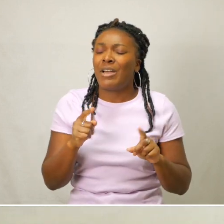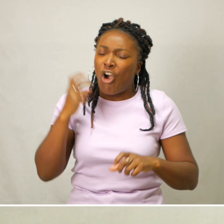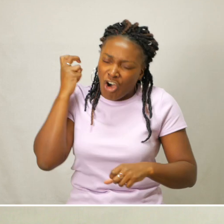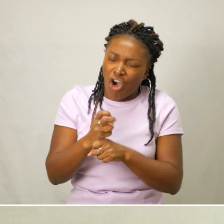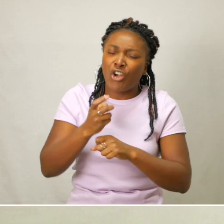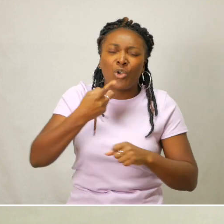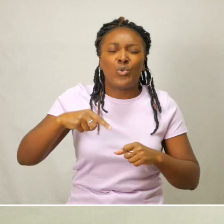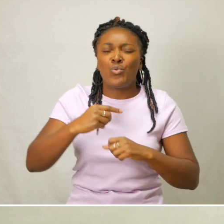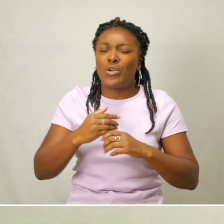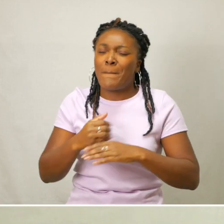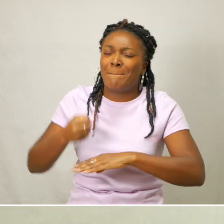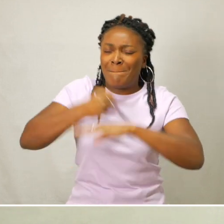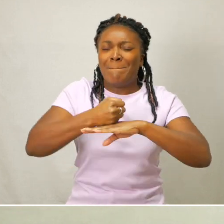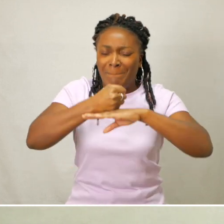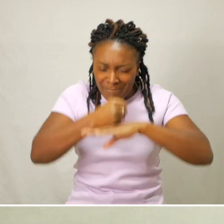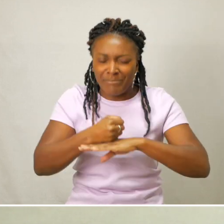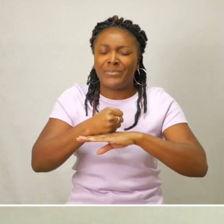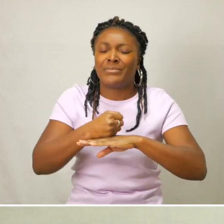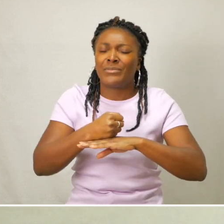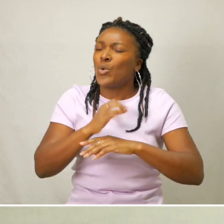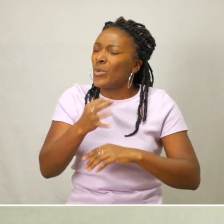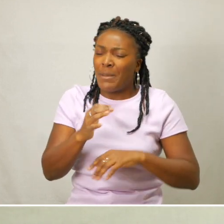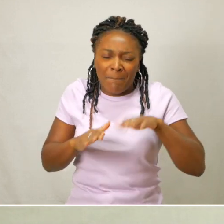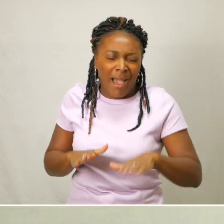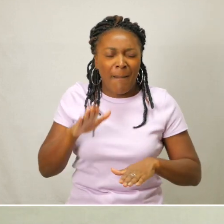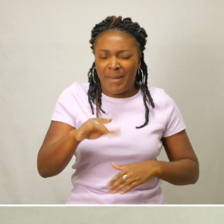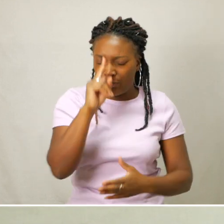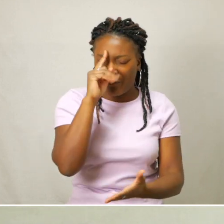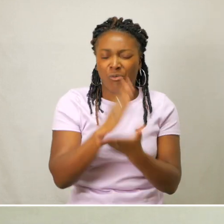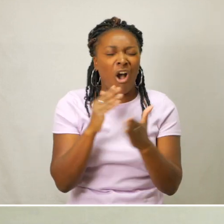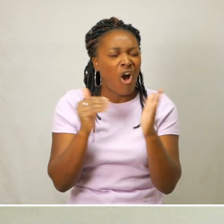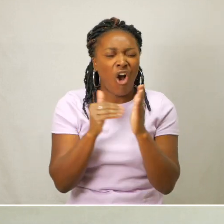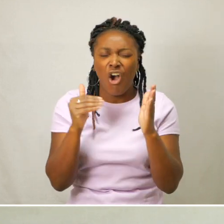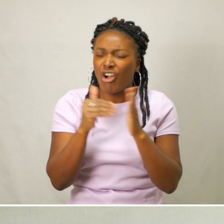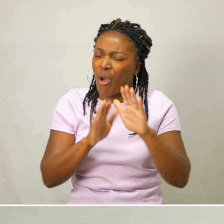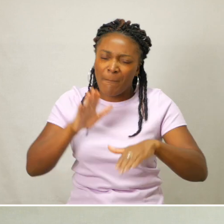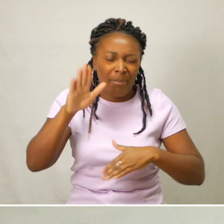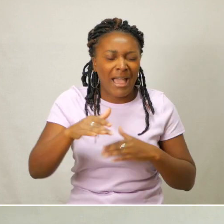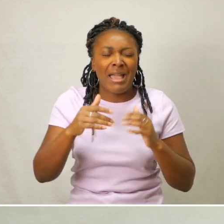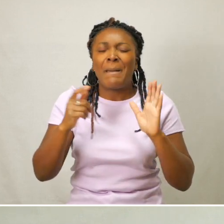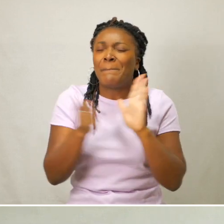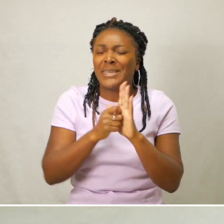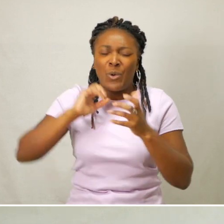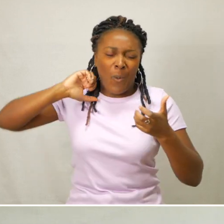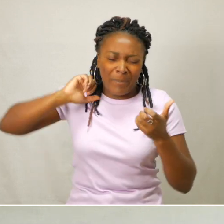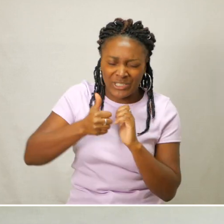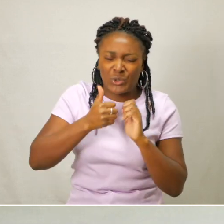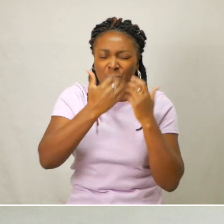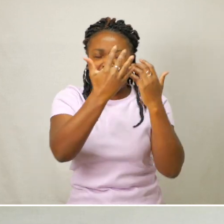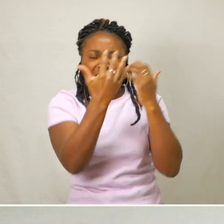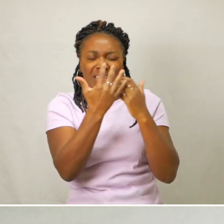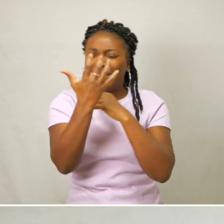encore aujourd'hui, Seigneur, qu'on va faire des pas de foi supplémentaires. Que quand il y a l'opposition, l'oppression, Seigneur, nous resterons fermes en